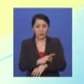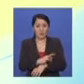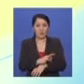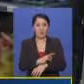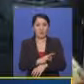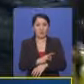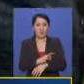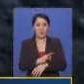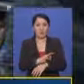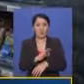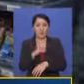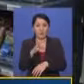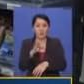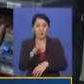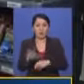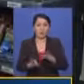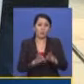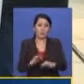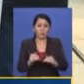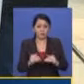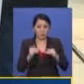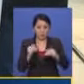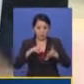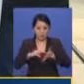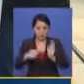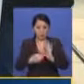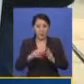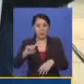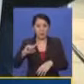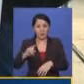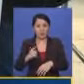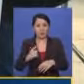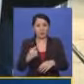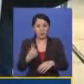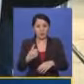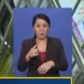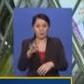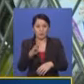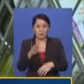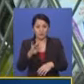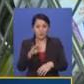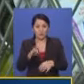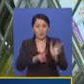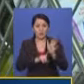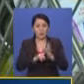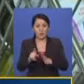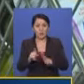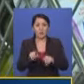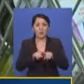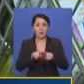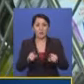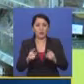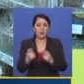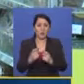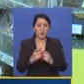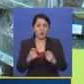қолданылады. Қанатқақты жобаны кезең-кезеңмен енгізу жоспарланған. Алғашқысы келесі жылдың 1 наурызынан бастап